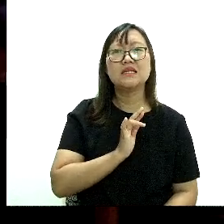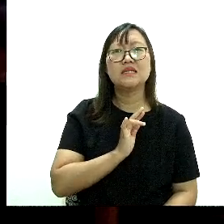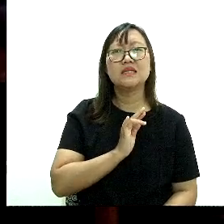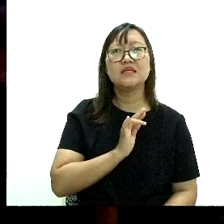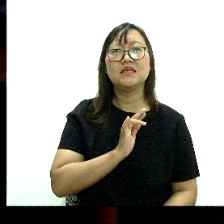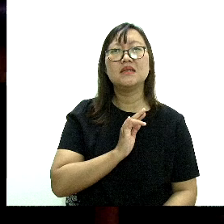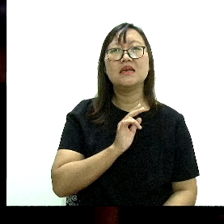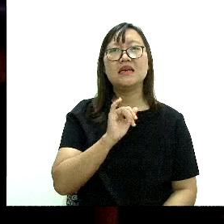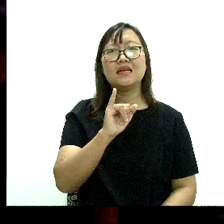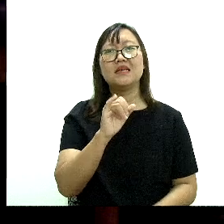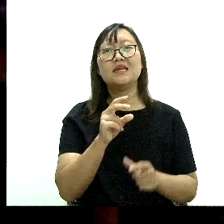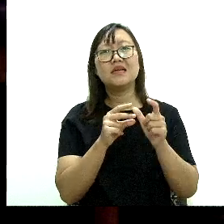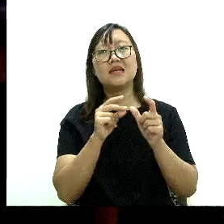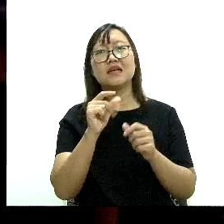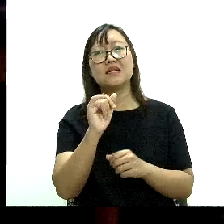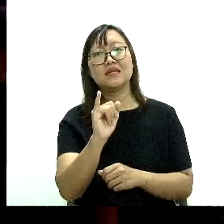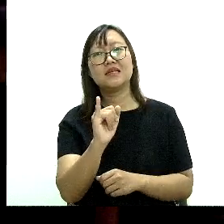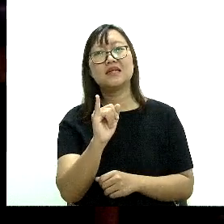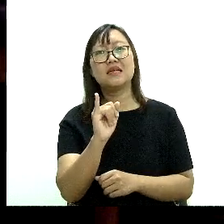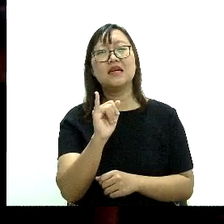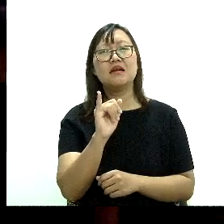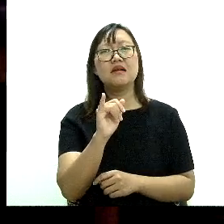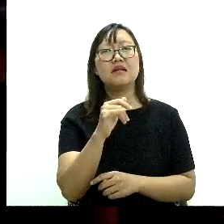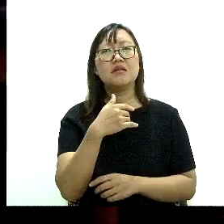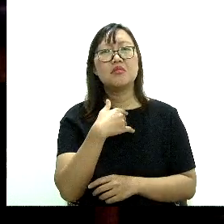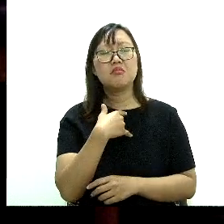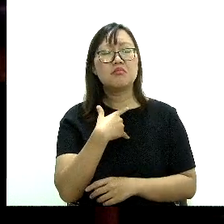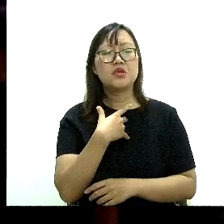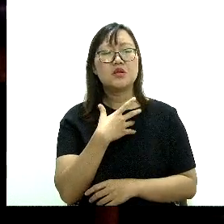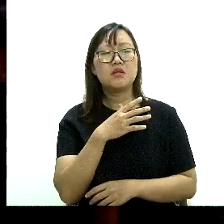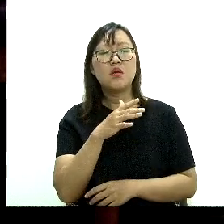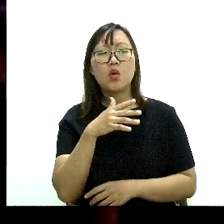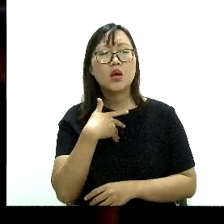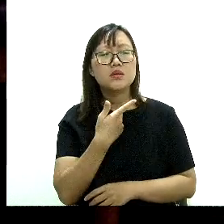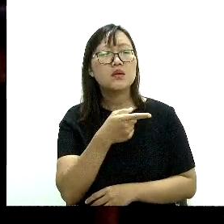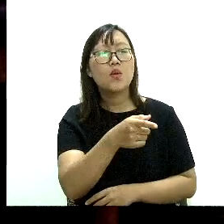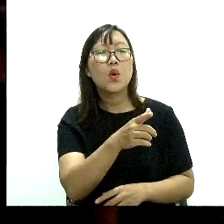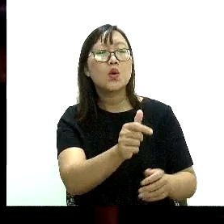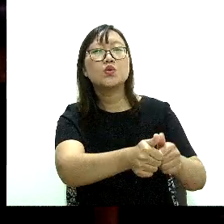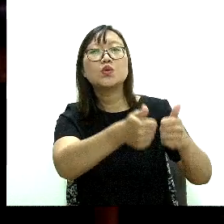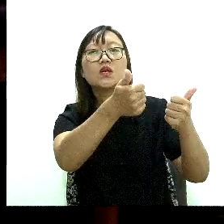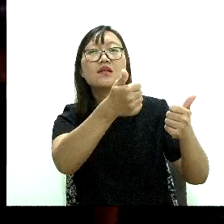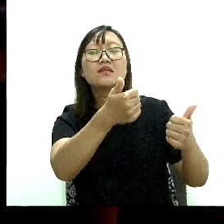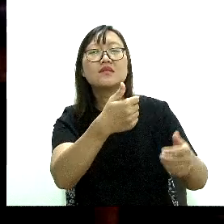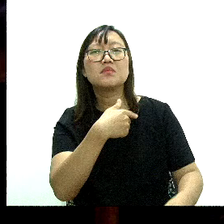temannya. Orang kadang iri pada kesuksesan saudaranya.